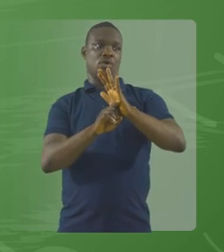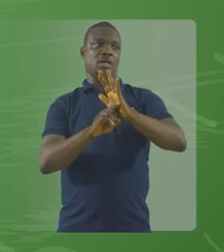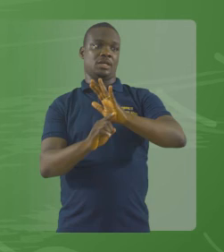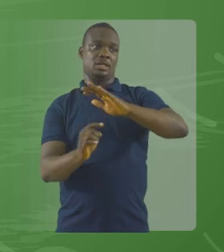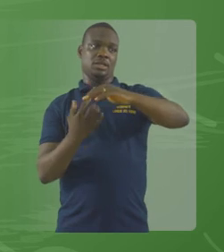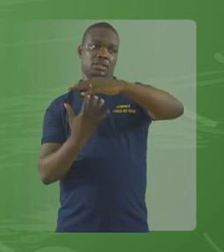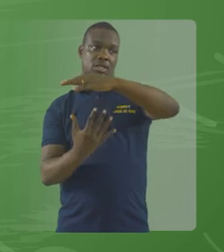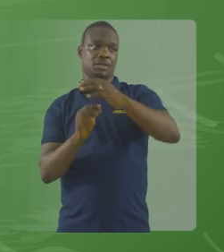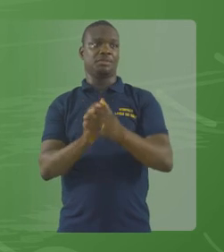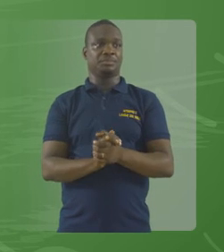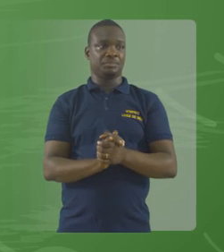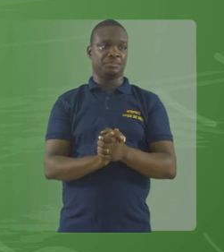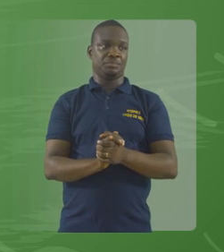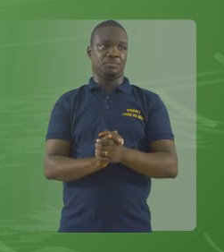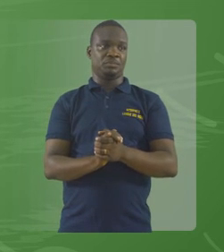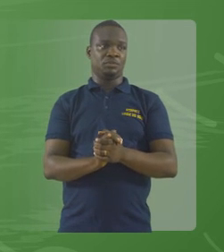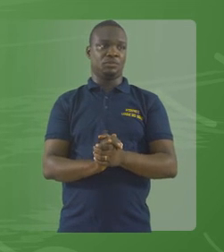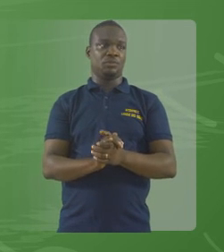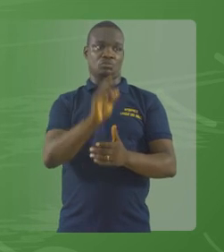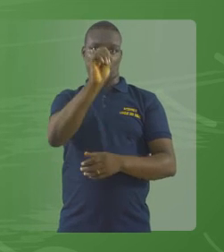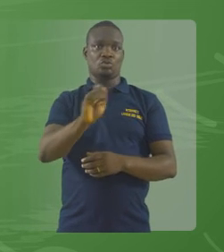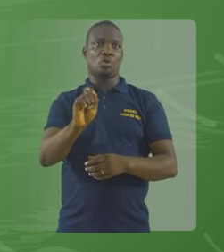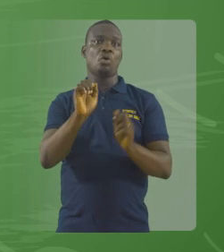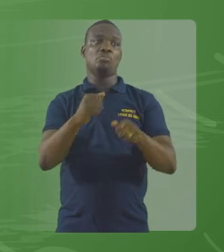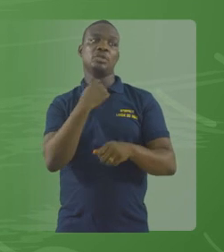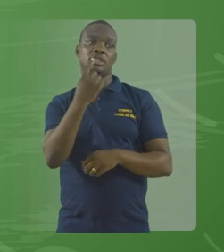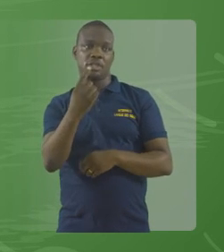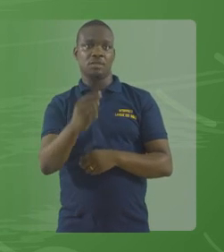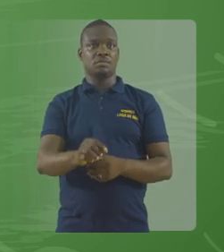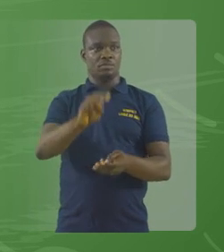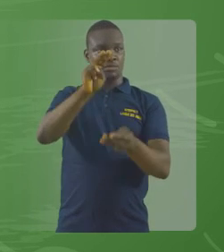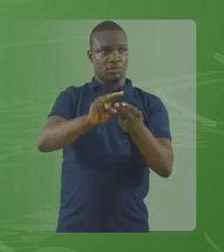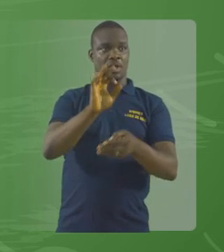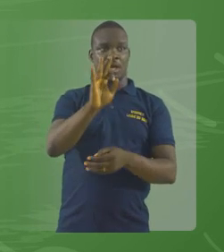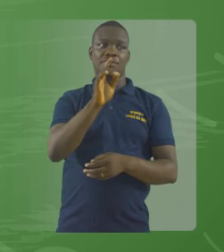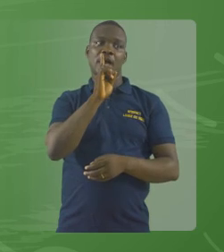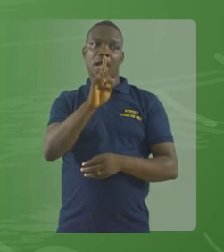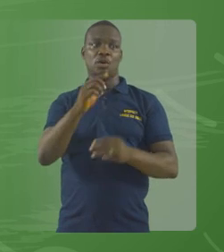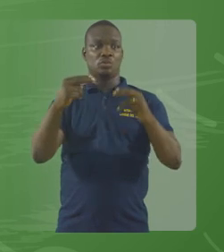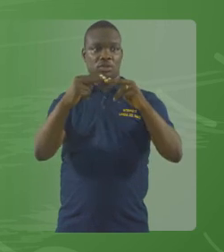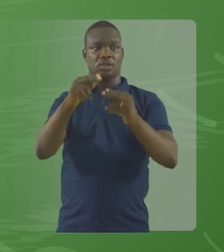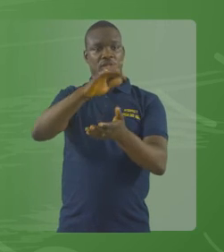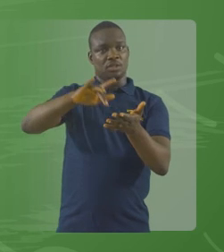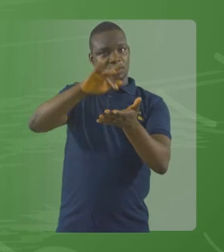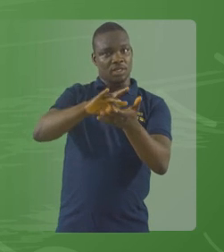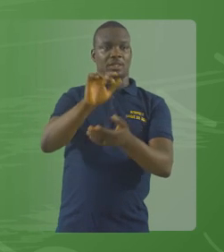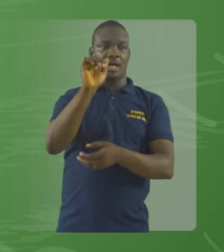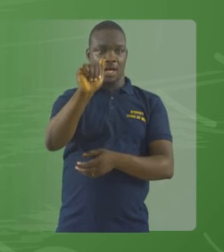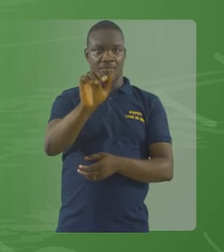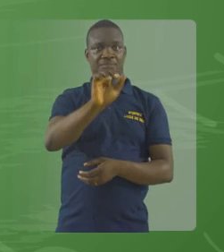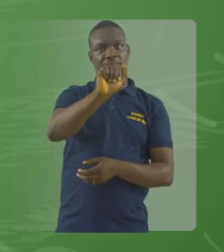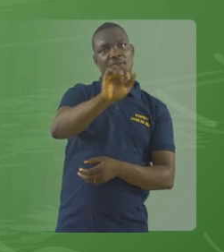i. Donc, F est l'homothétie de centre A